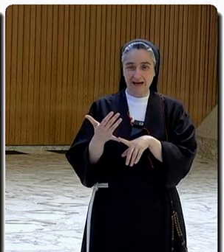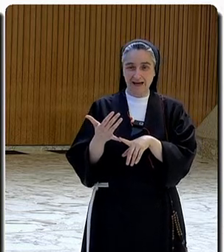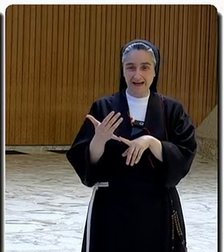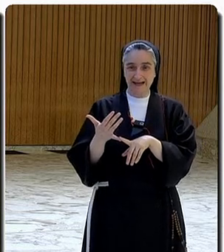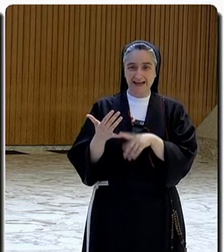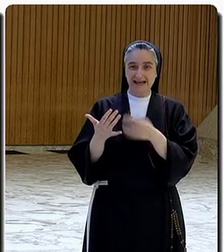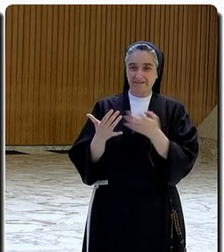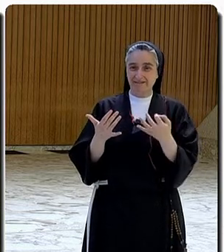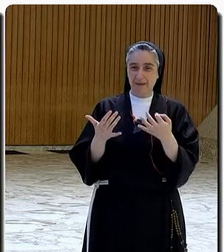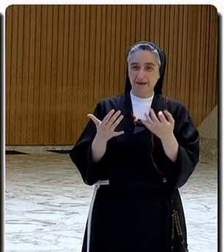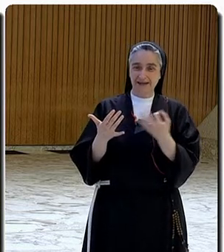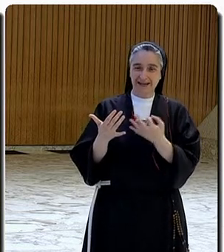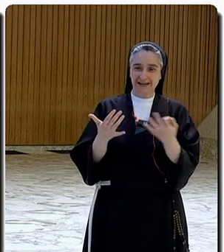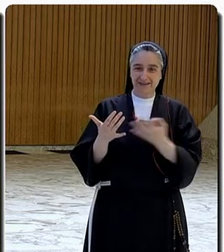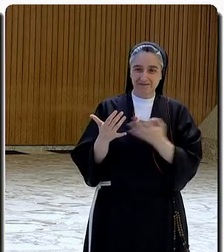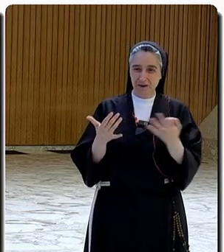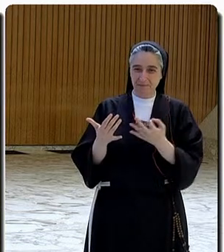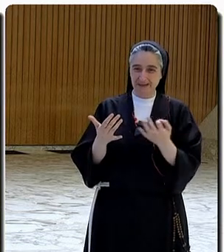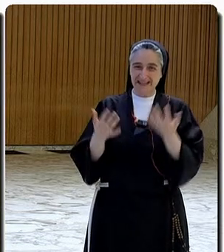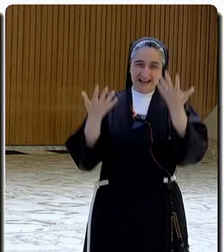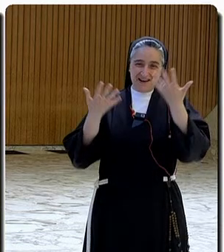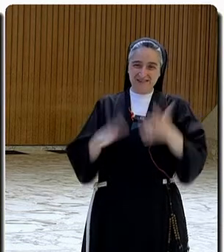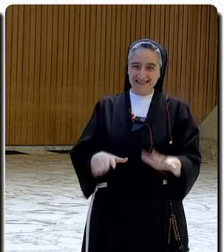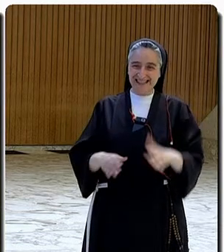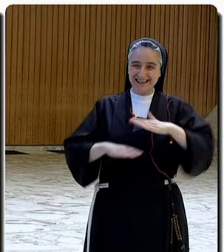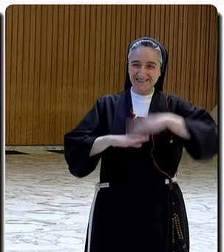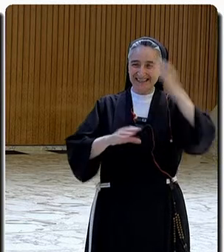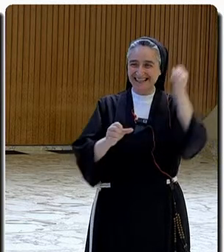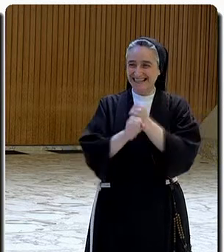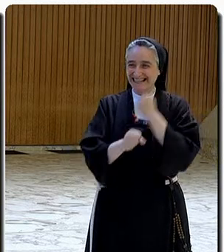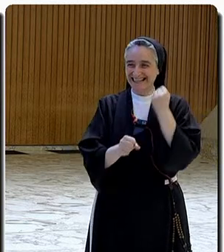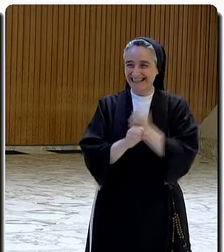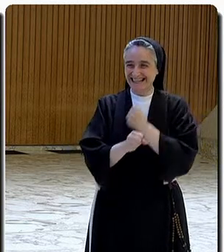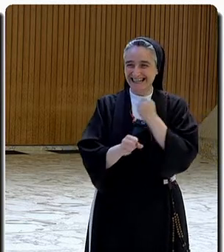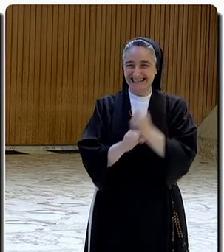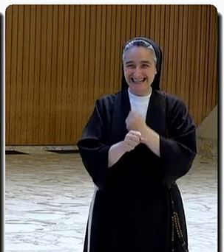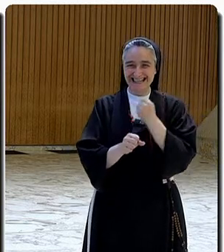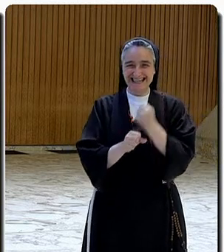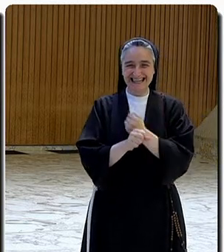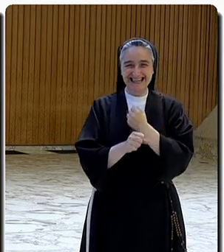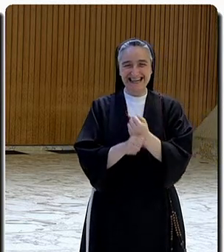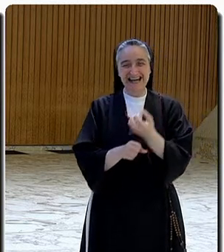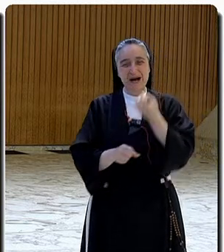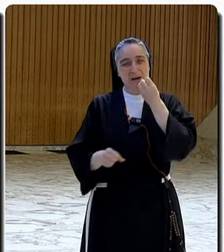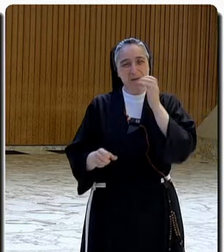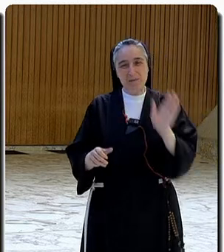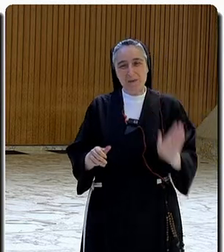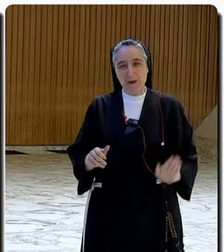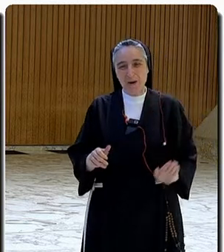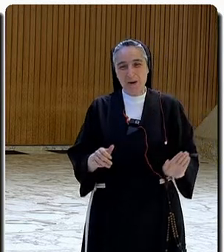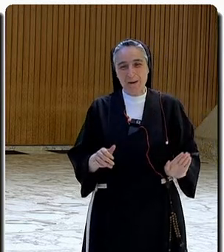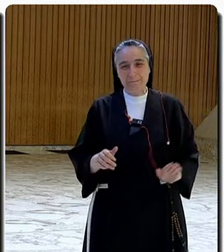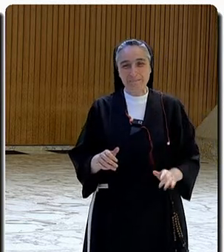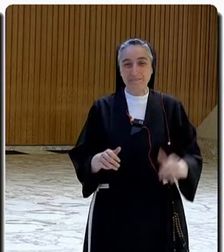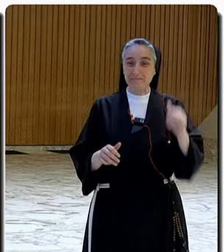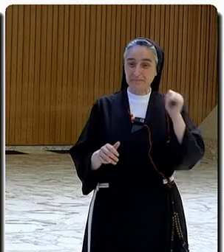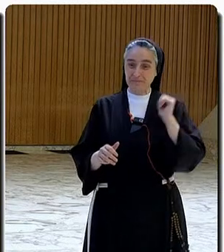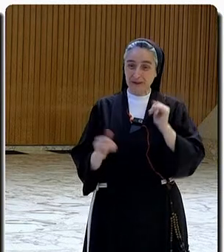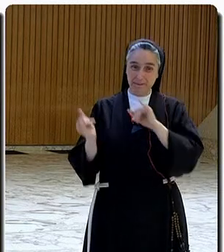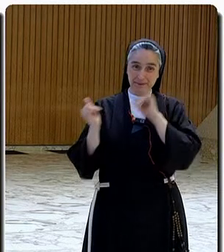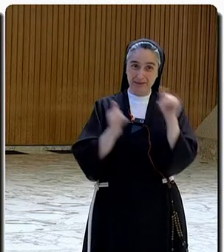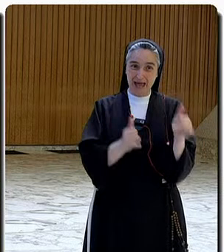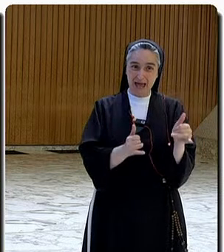Bene, siamo giunti al termine della mattinata, è giunta ora di pranzo. Prima di uscire